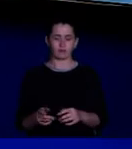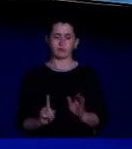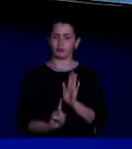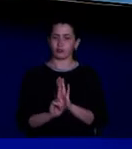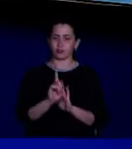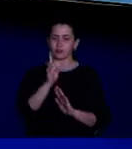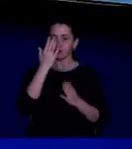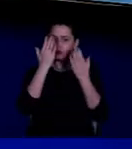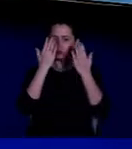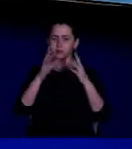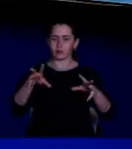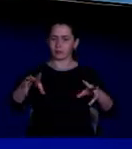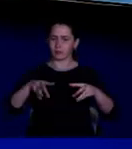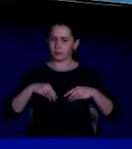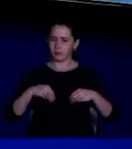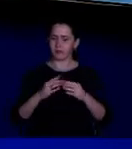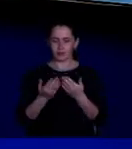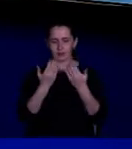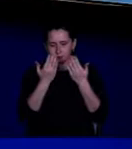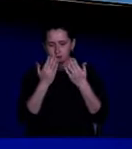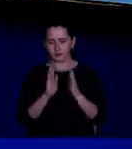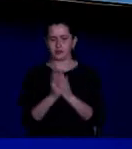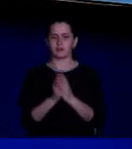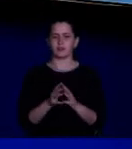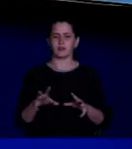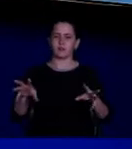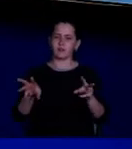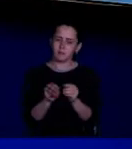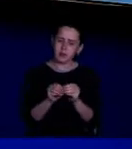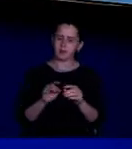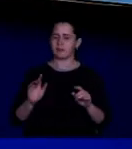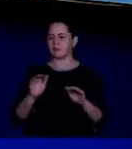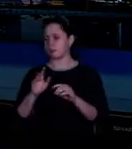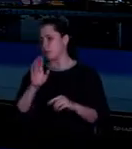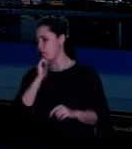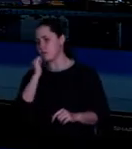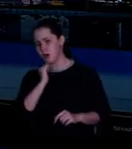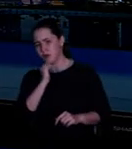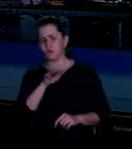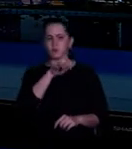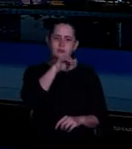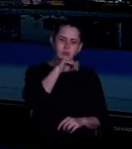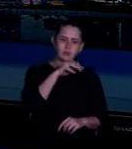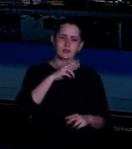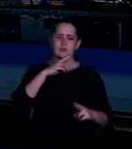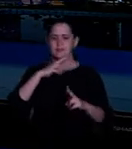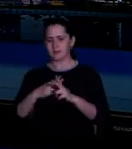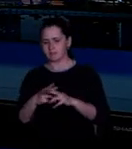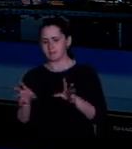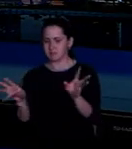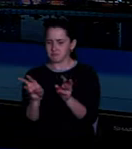Начните читать вместе книги. Читайте их вместе с родителями, бабушками,